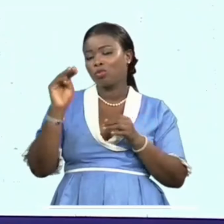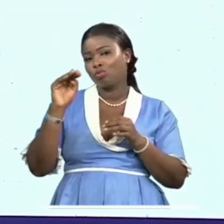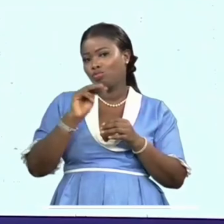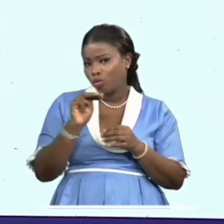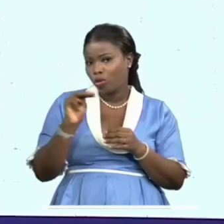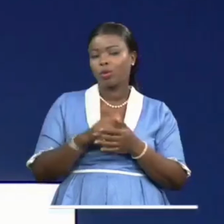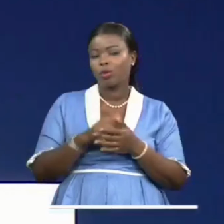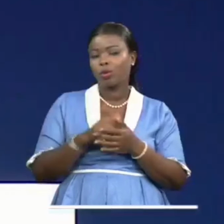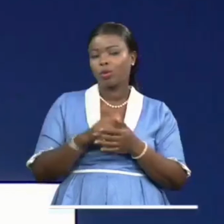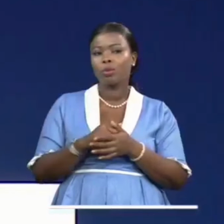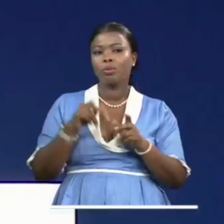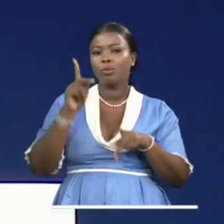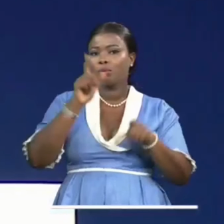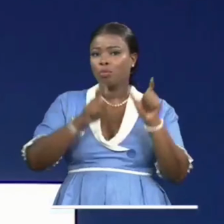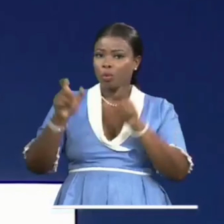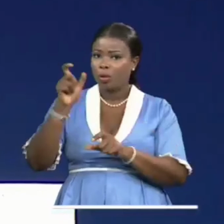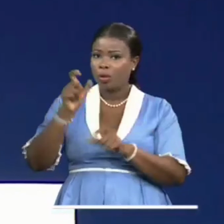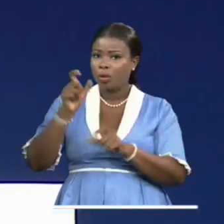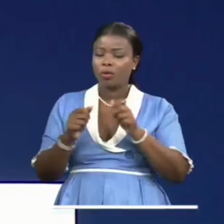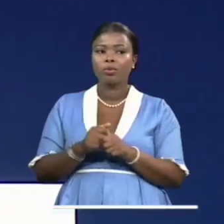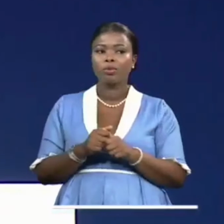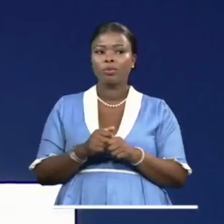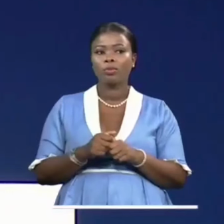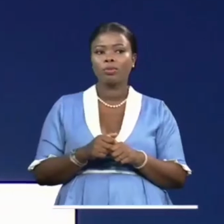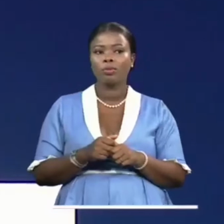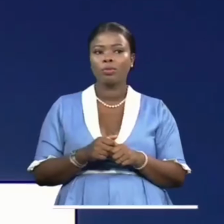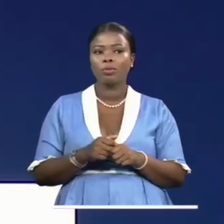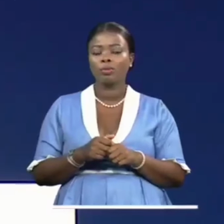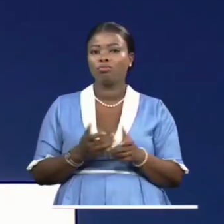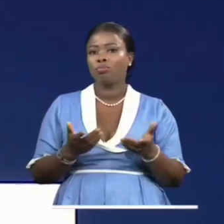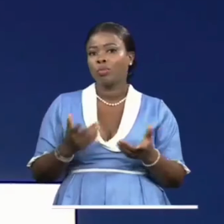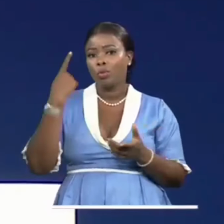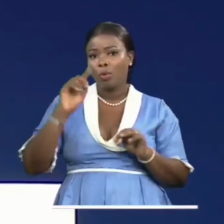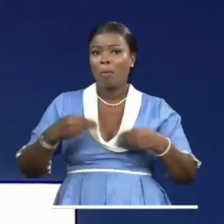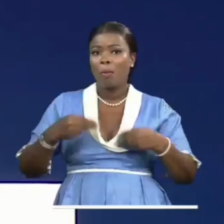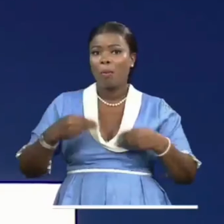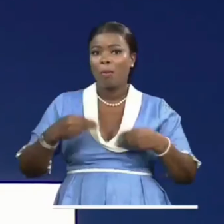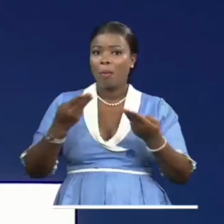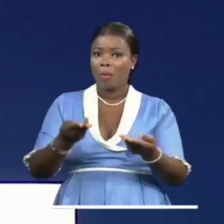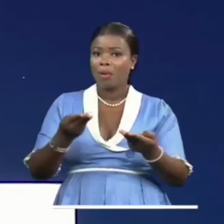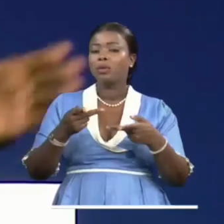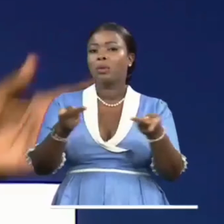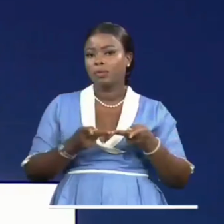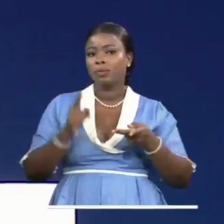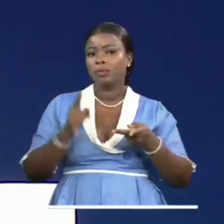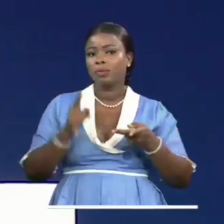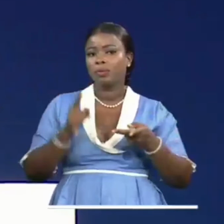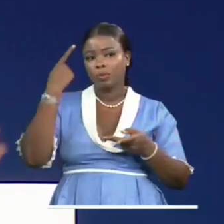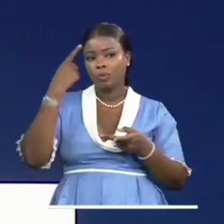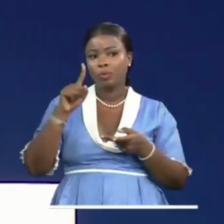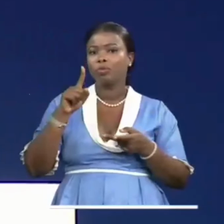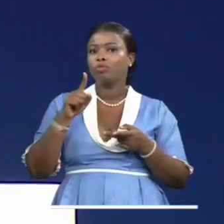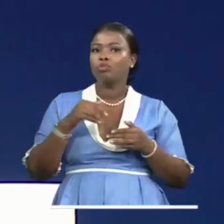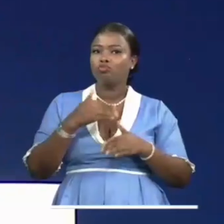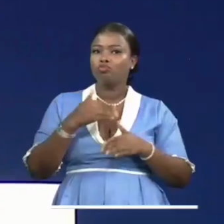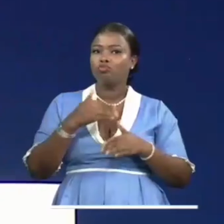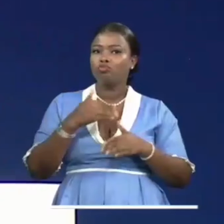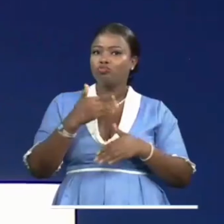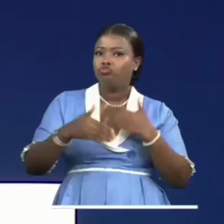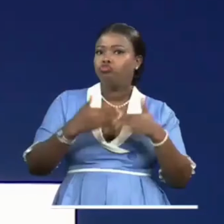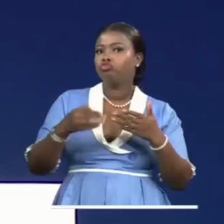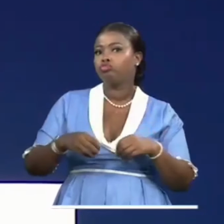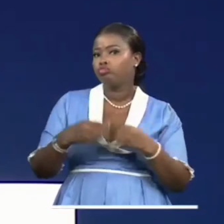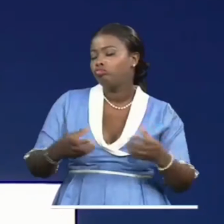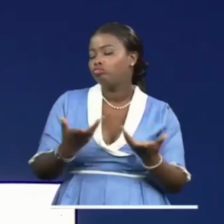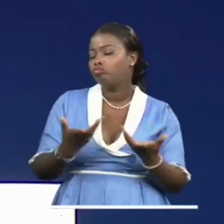pas le Sénégal il y a des réformes sur le civisme et la citoyenneté notamment en mettant en place l'Observatoire de la citoyenneté pour promouvoir davantage l'élan national et